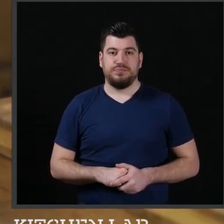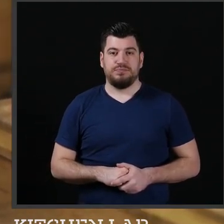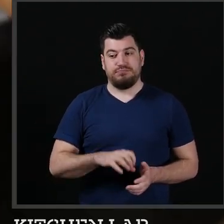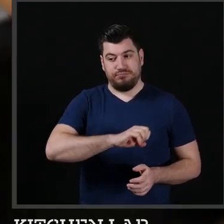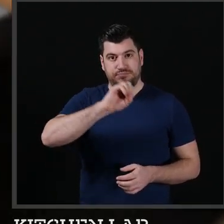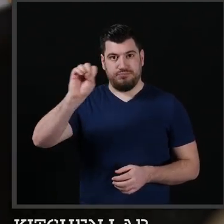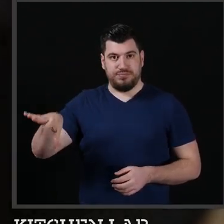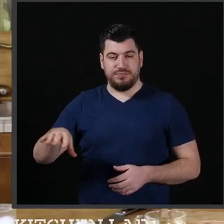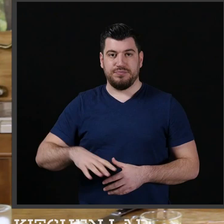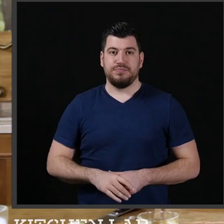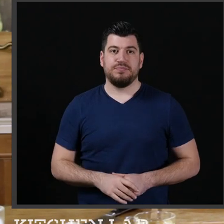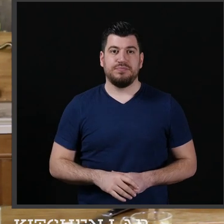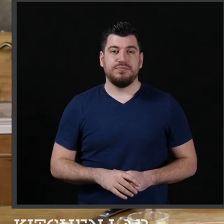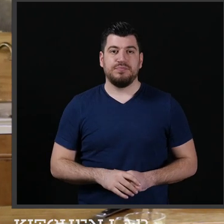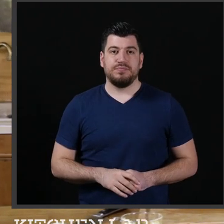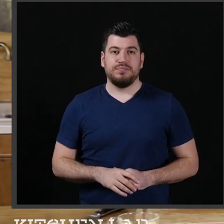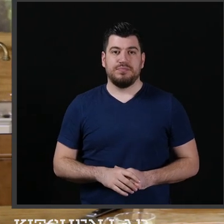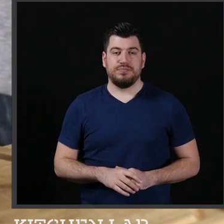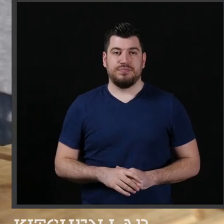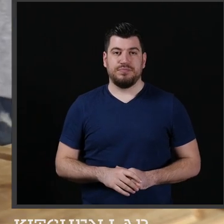και αυτή μέσα.